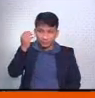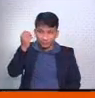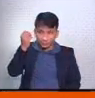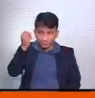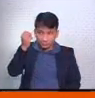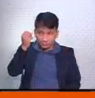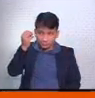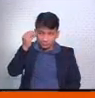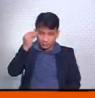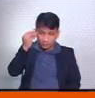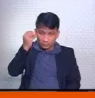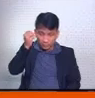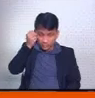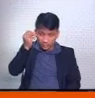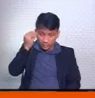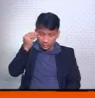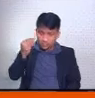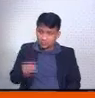Mr. Marcoleta?